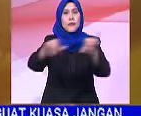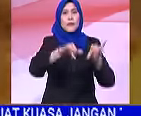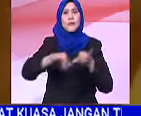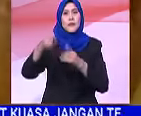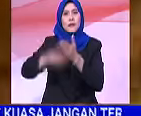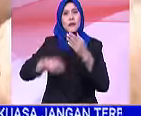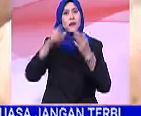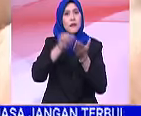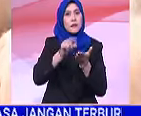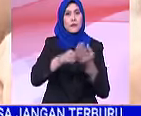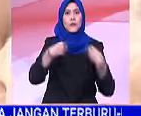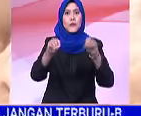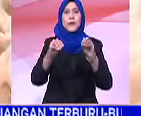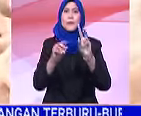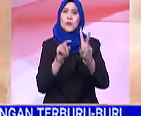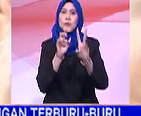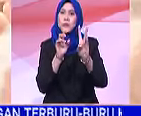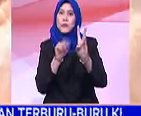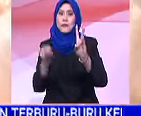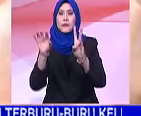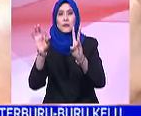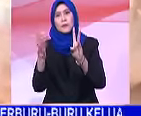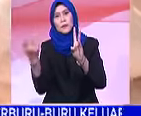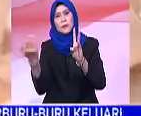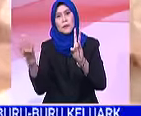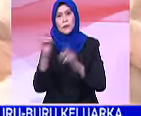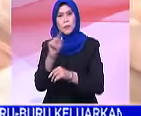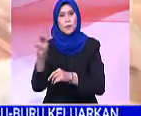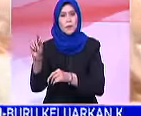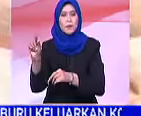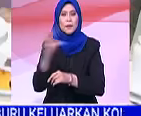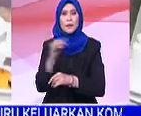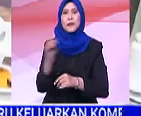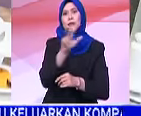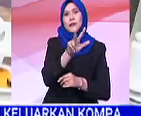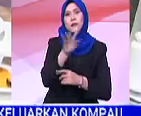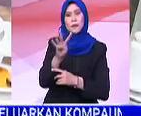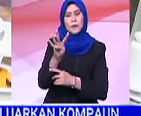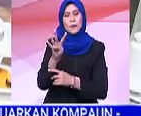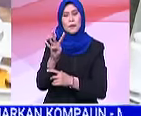dijual RM7.90 kilogram, sementara daging tempatan pula RM34 kilogram.